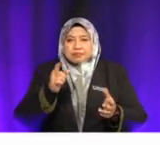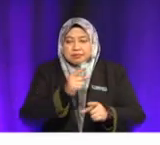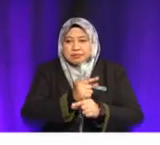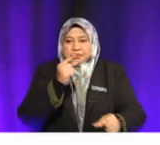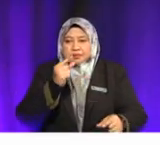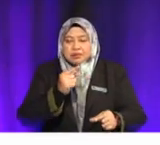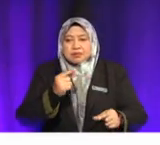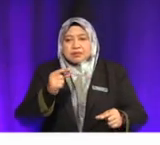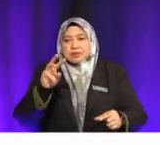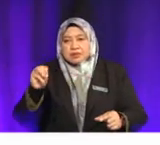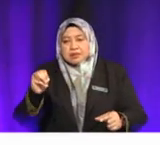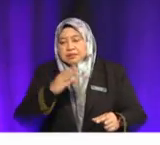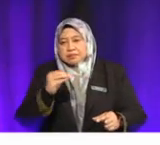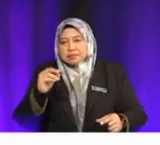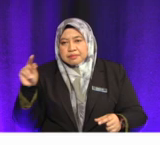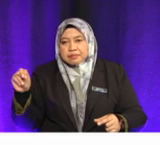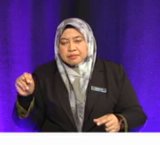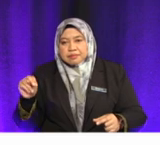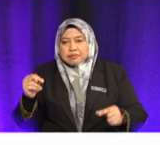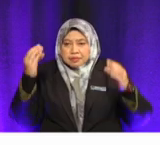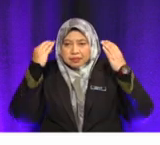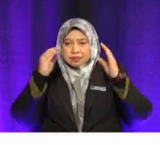tetap yaitu m dan n Oke